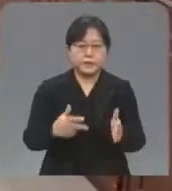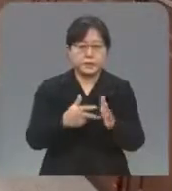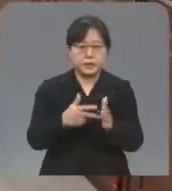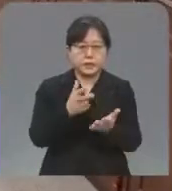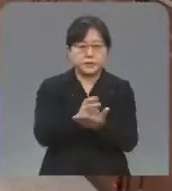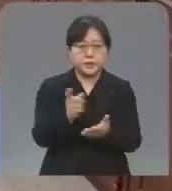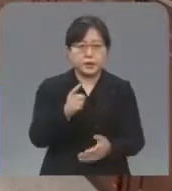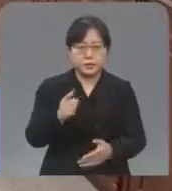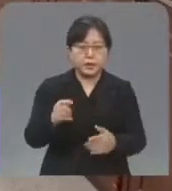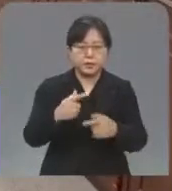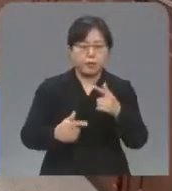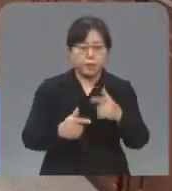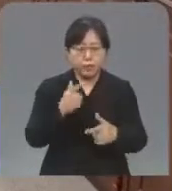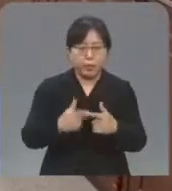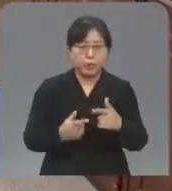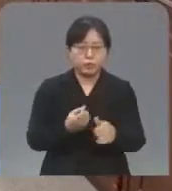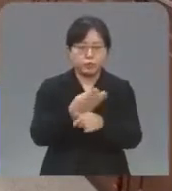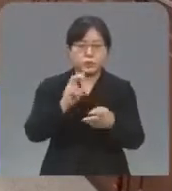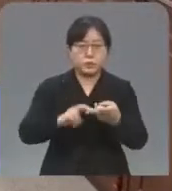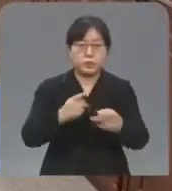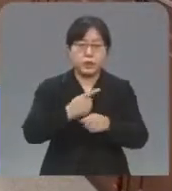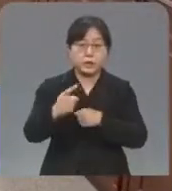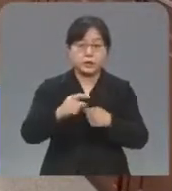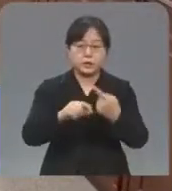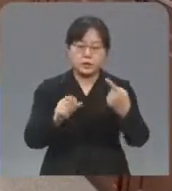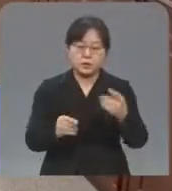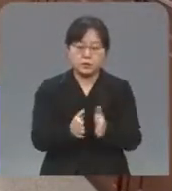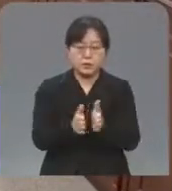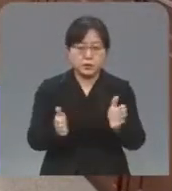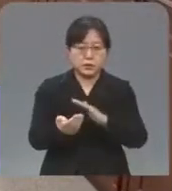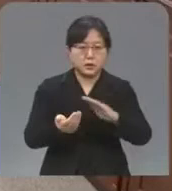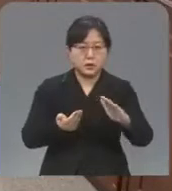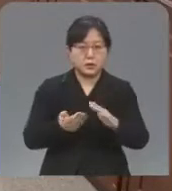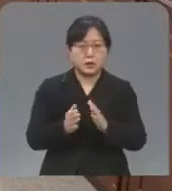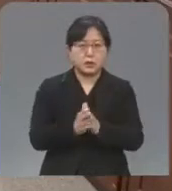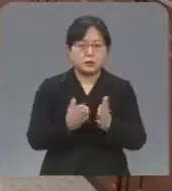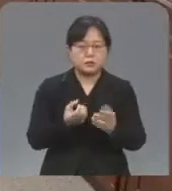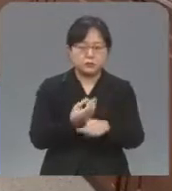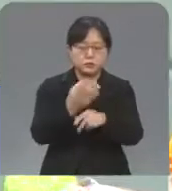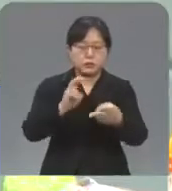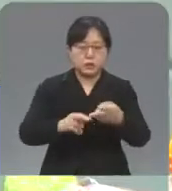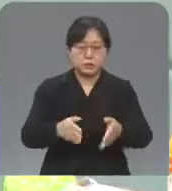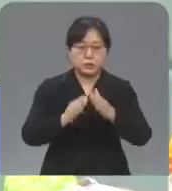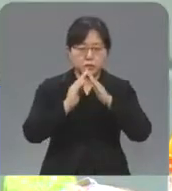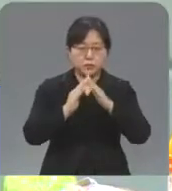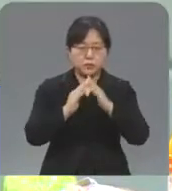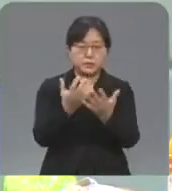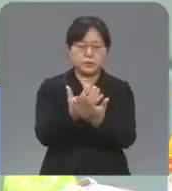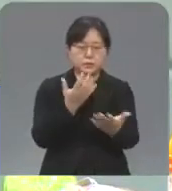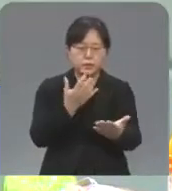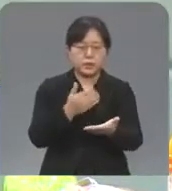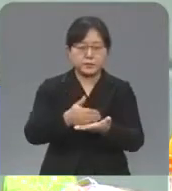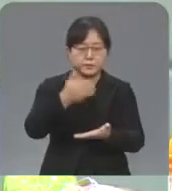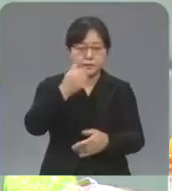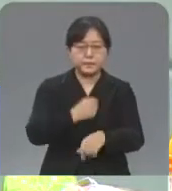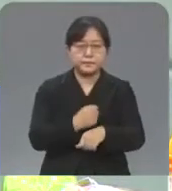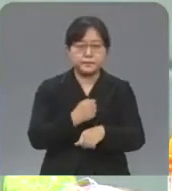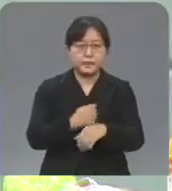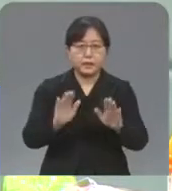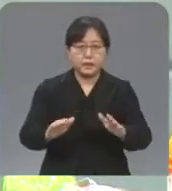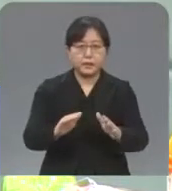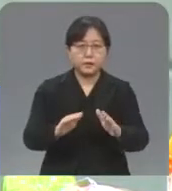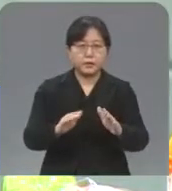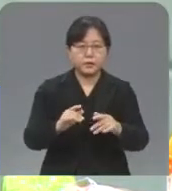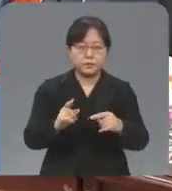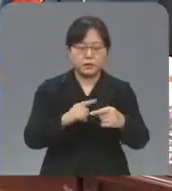재단법인 목포수산식품수출센터가 내년 1월 공식 출범을 앞두고 수출센터 설립을 위한 발기인 대회를 열었습니다. 이번